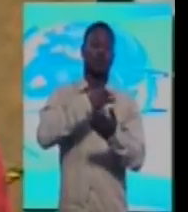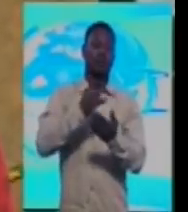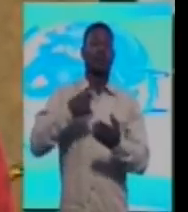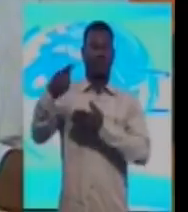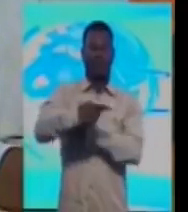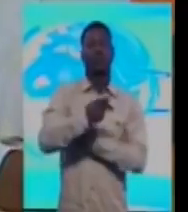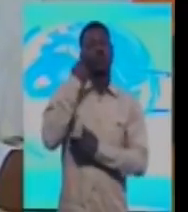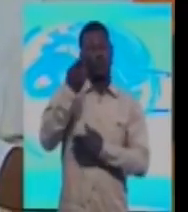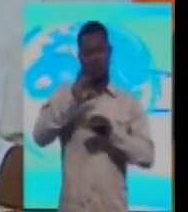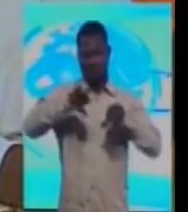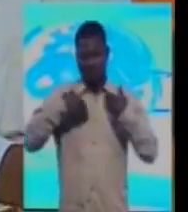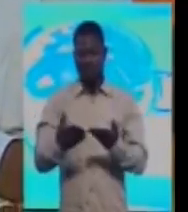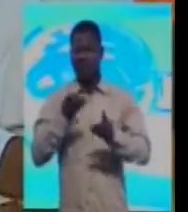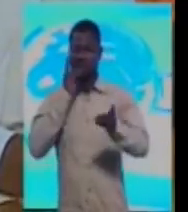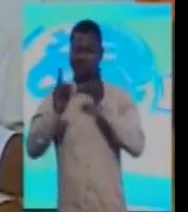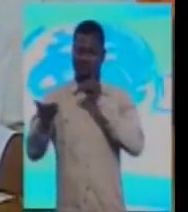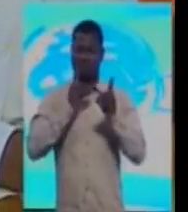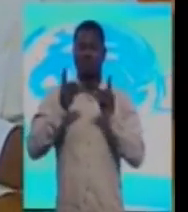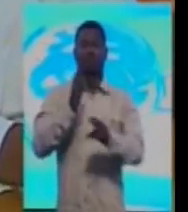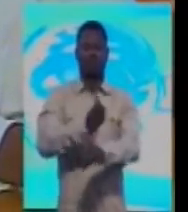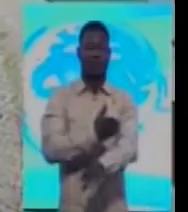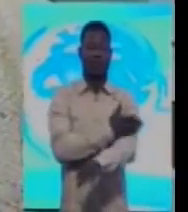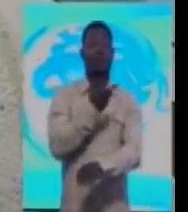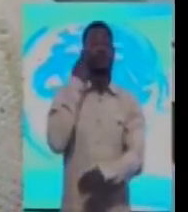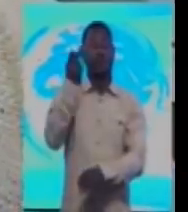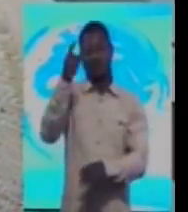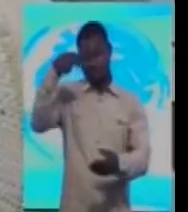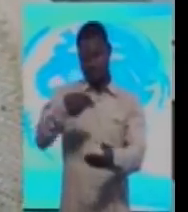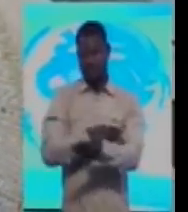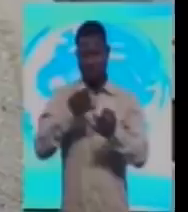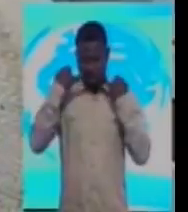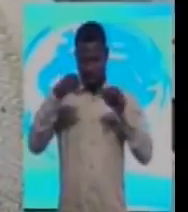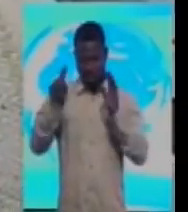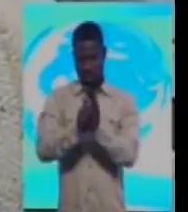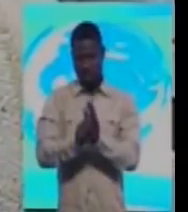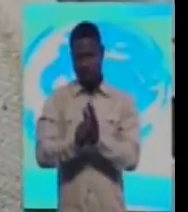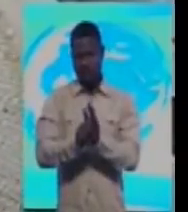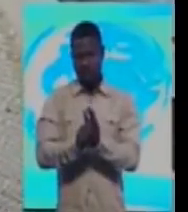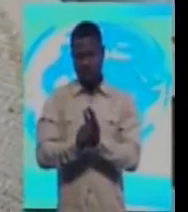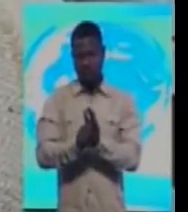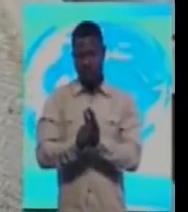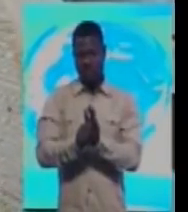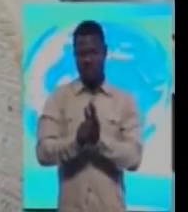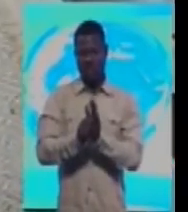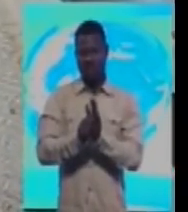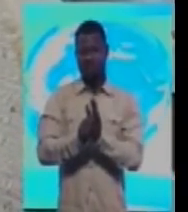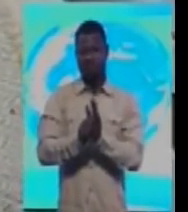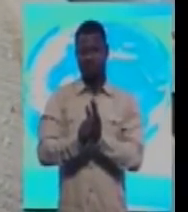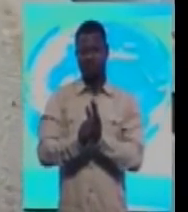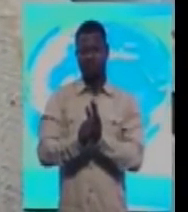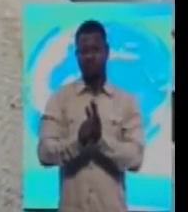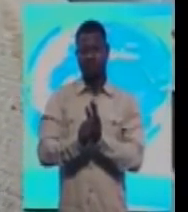dialogue. Mais au regard de la nouvelle donne, au regard en tout cas de cette hypothèse dont nous